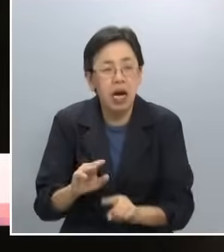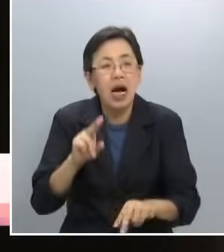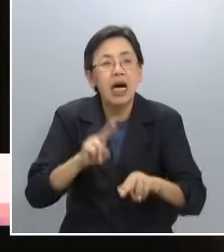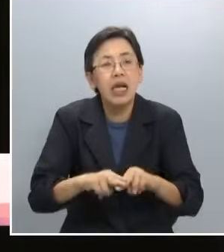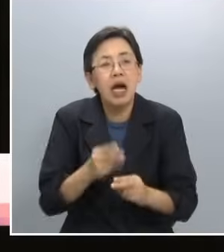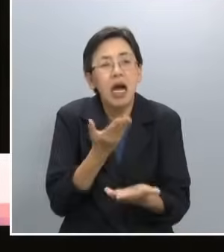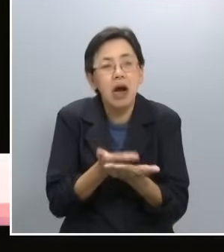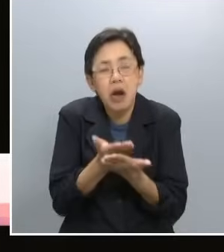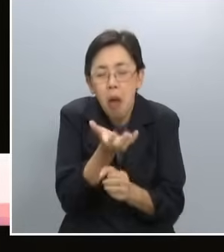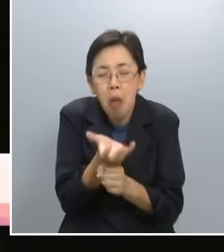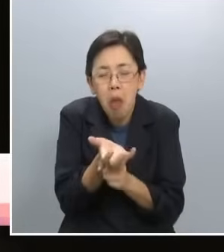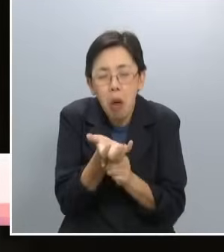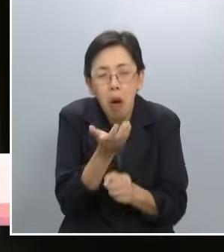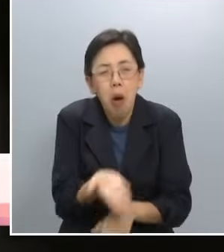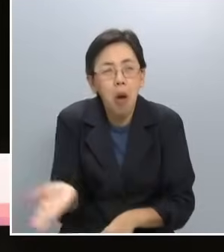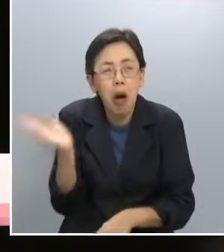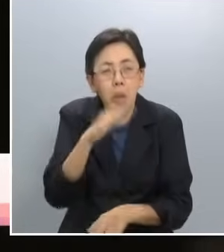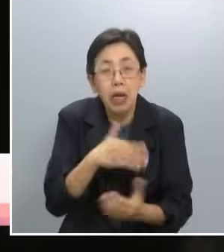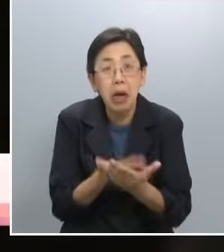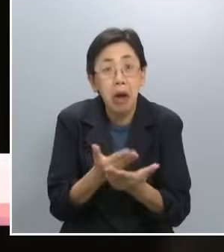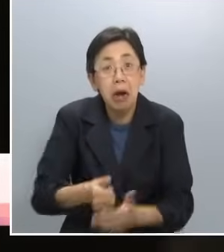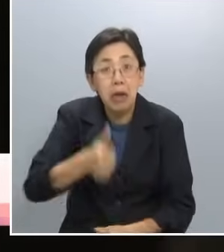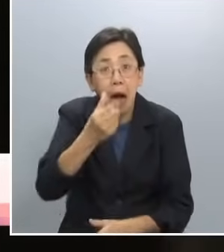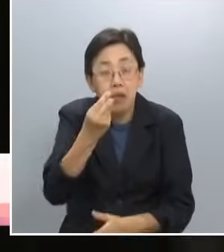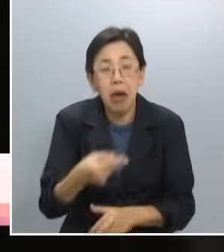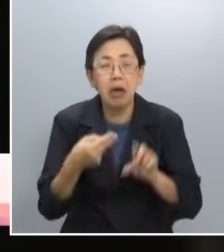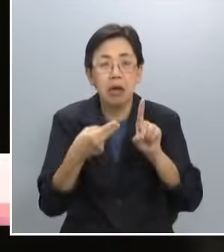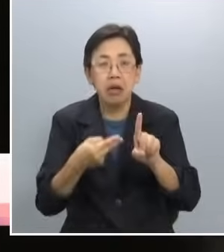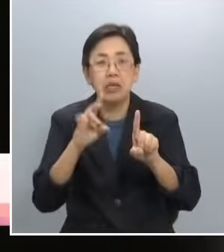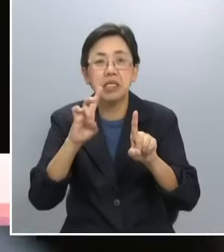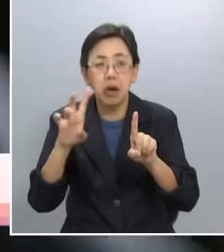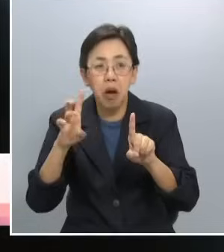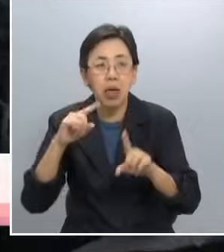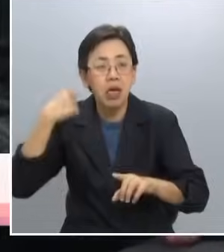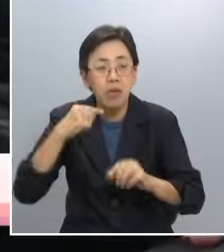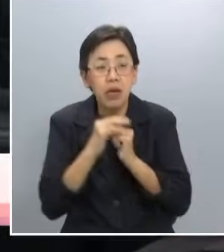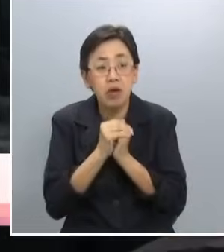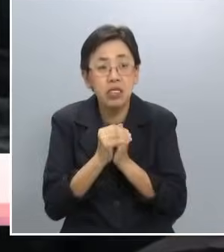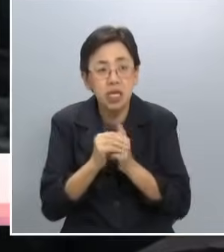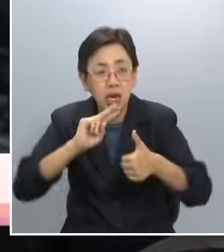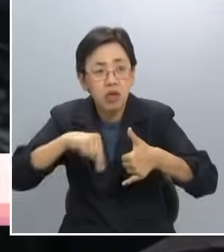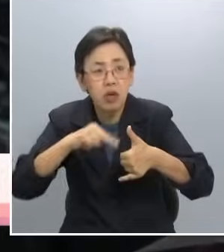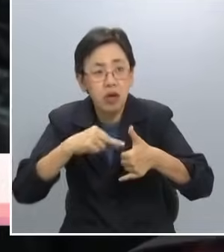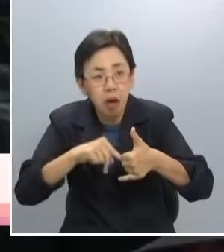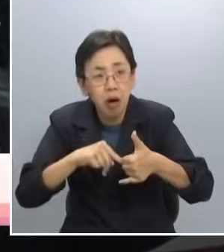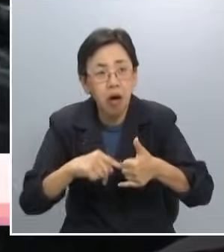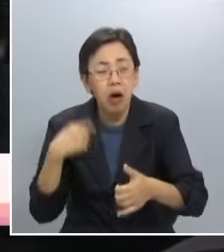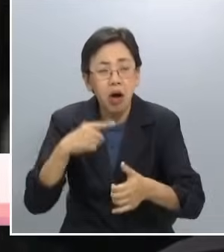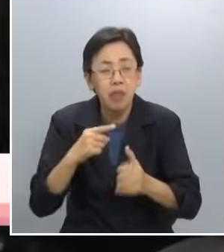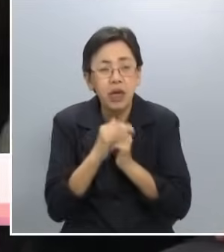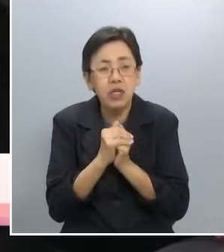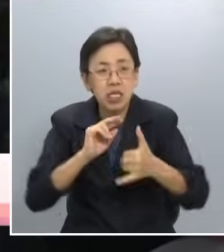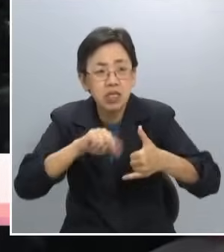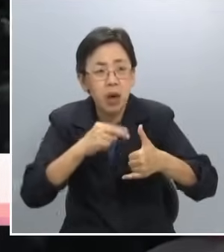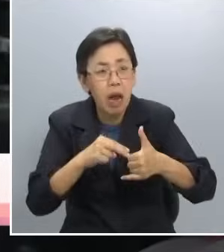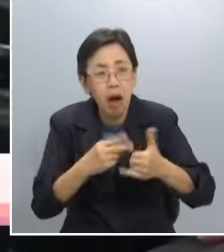ทานทั้งวันค่ะ 1,700บาทตรวจค้นในตัวของหญิงชาวจีนคนนี้นะคะเมื่อวานที่ไปเจอตรงปิ่นเกล้าเนี่ยไม่